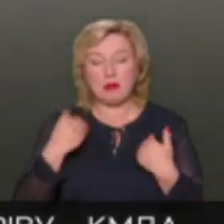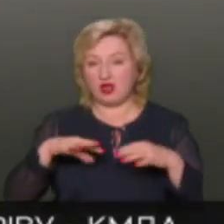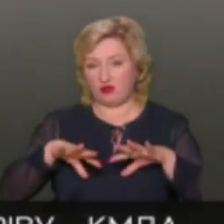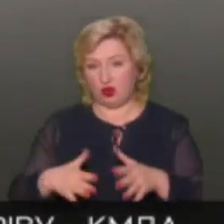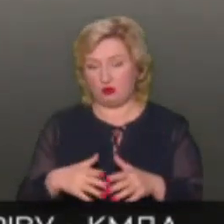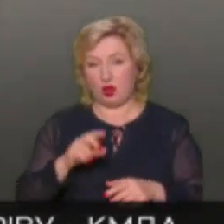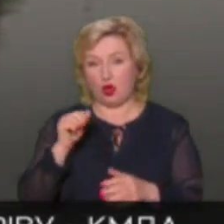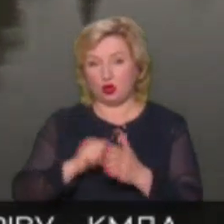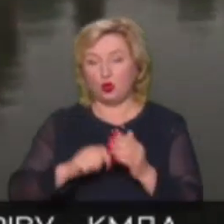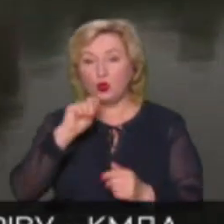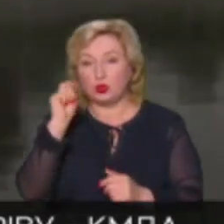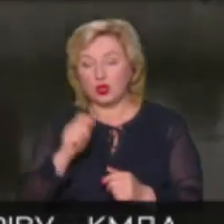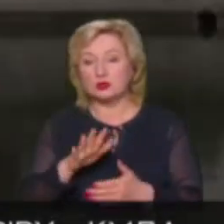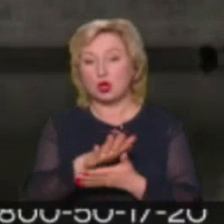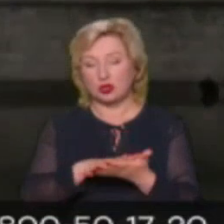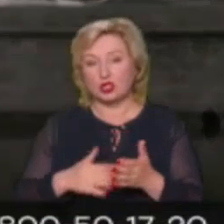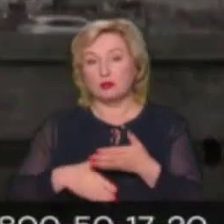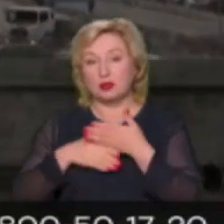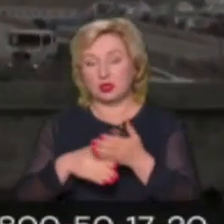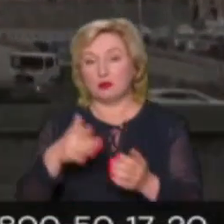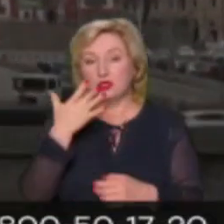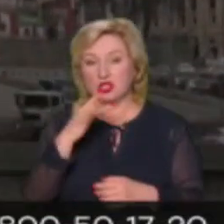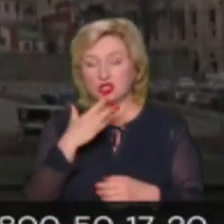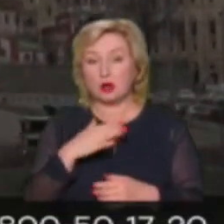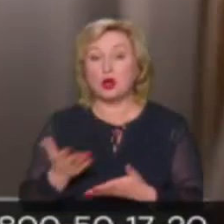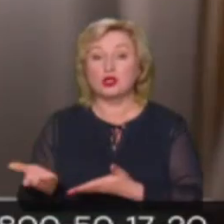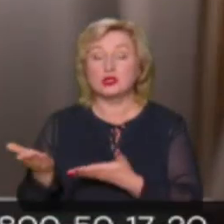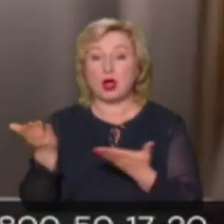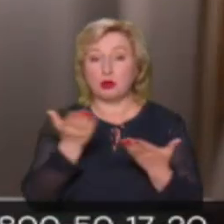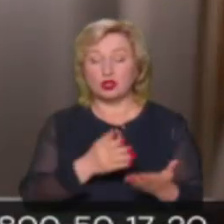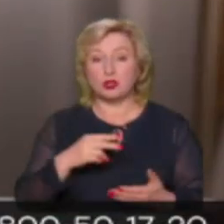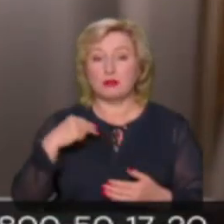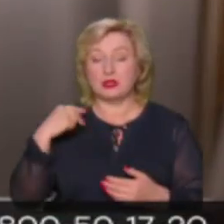попри ситуацію з подальшою підтримкою від США. Про запрошення від президента